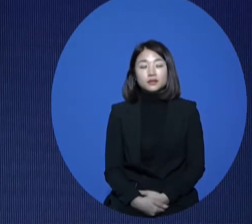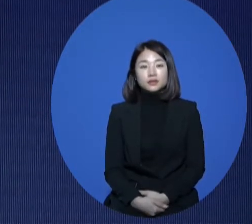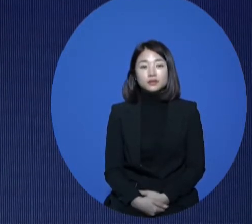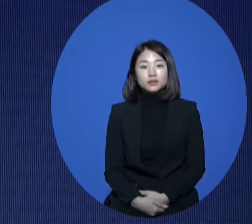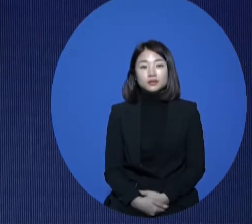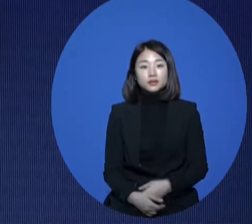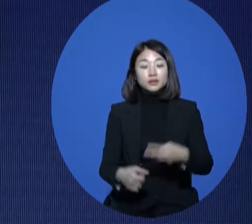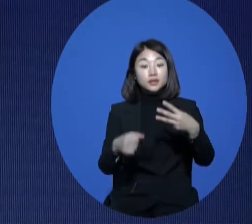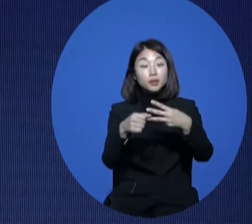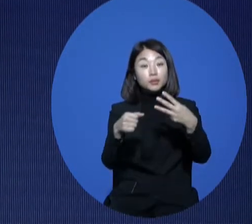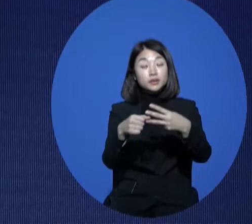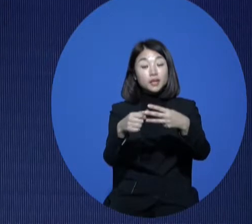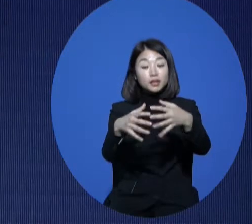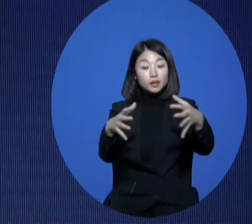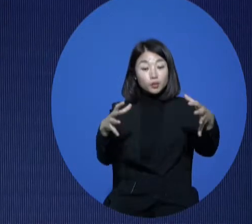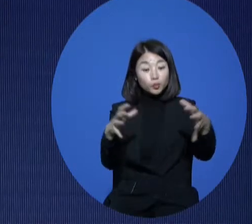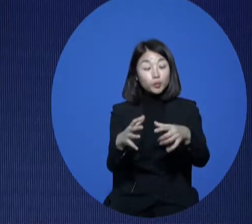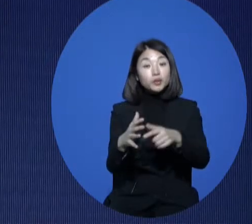세션에는